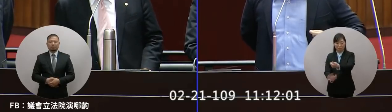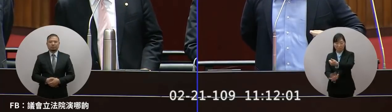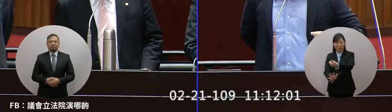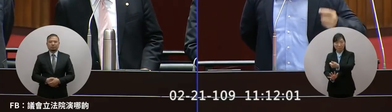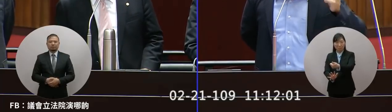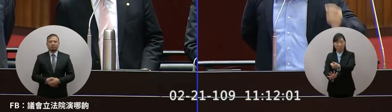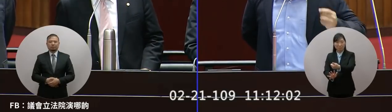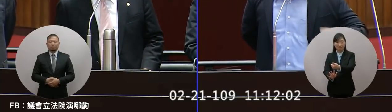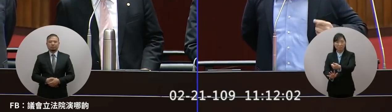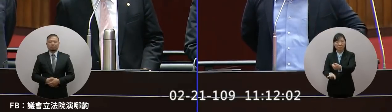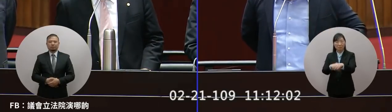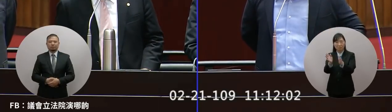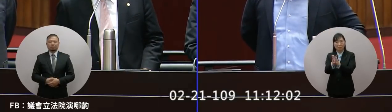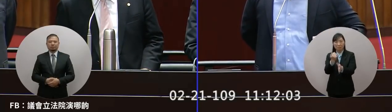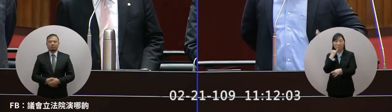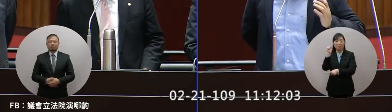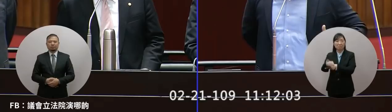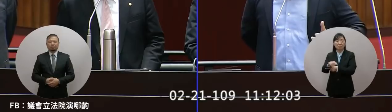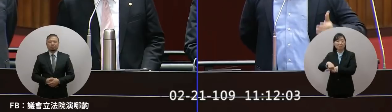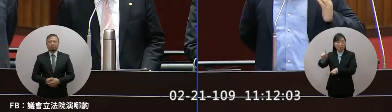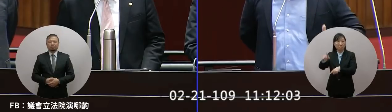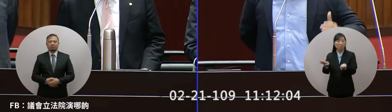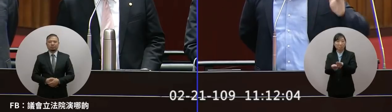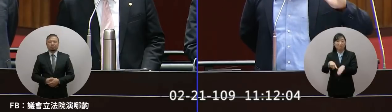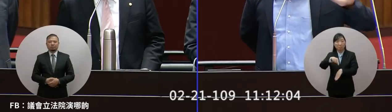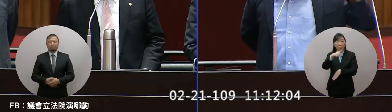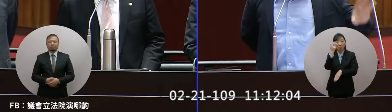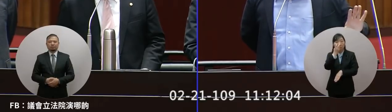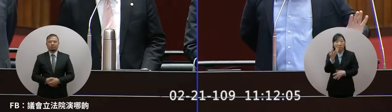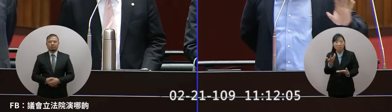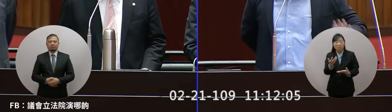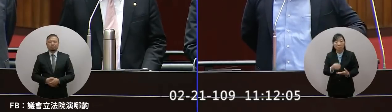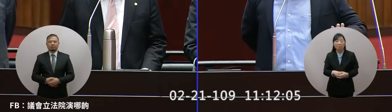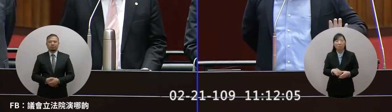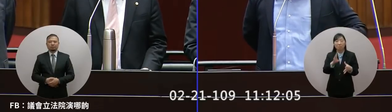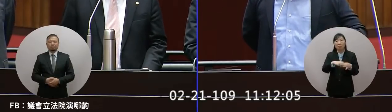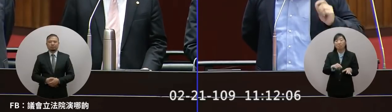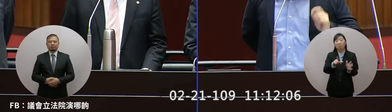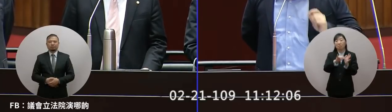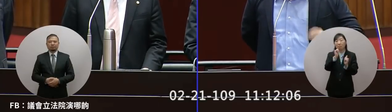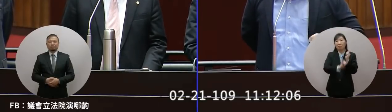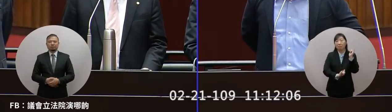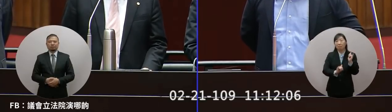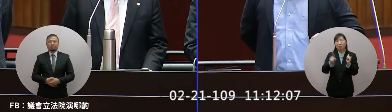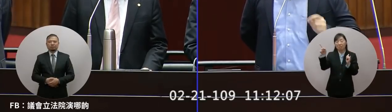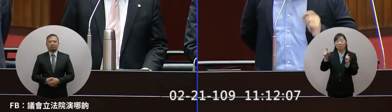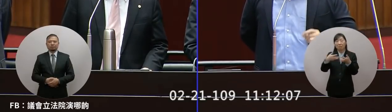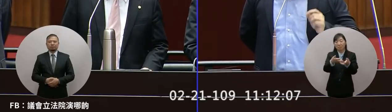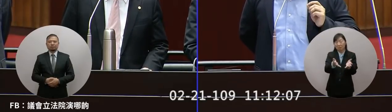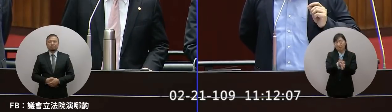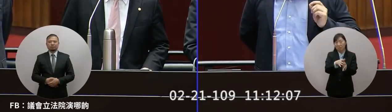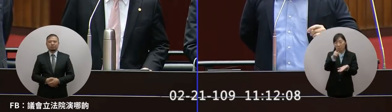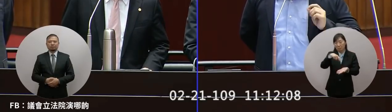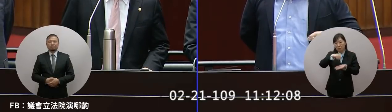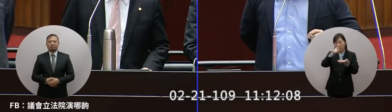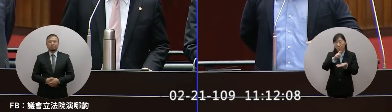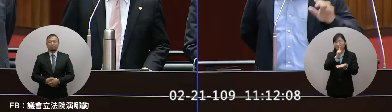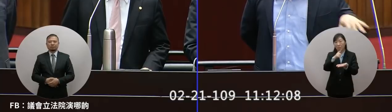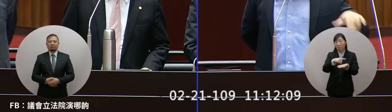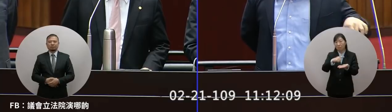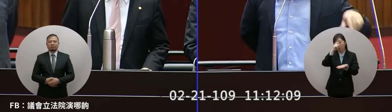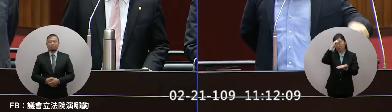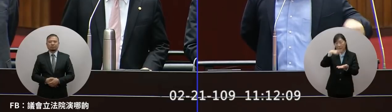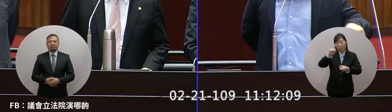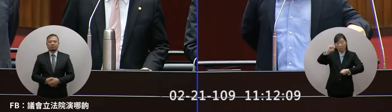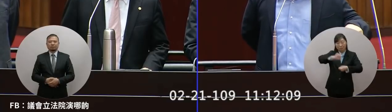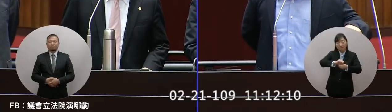谓的照顾防疫照顾假。那时代力量的主张事实上哦非常清楚，就是说我们希望这个也应该列入补偿，